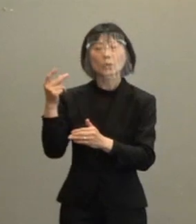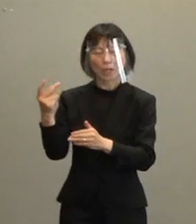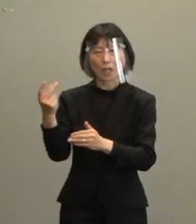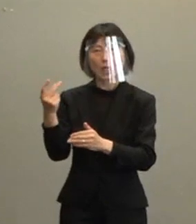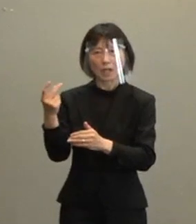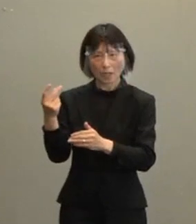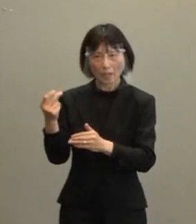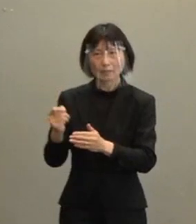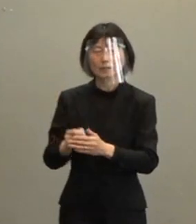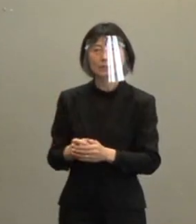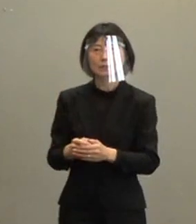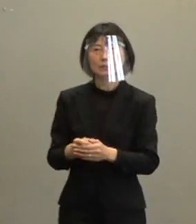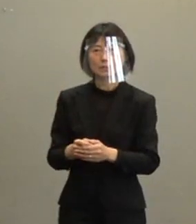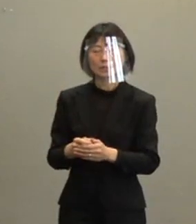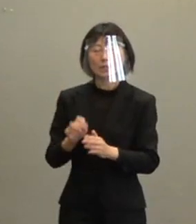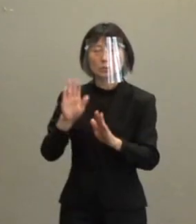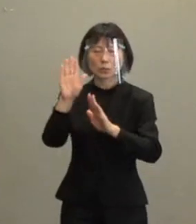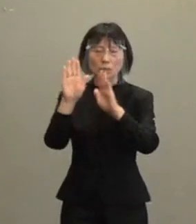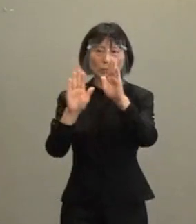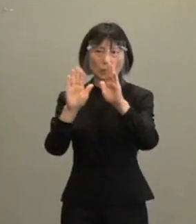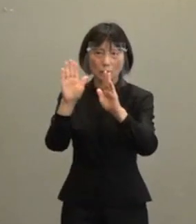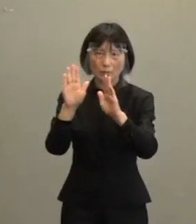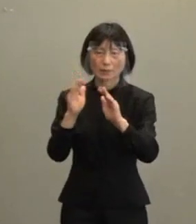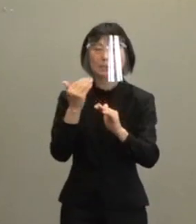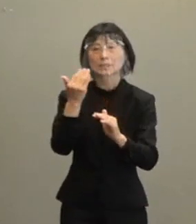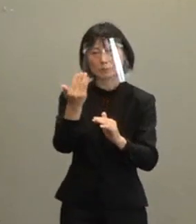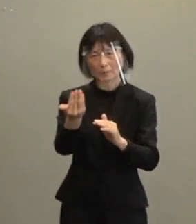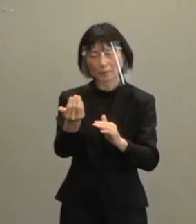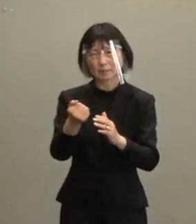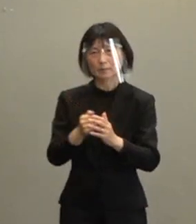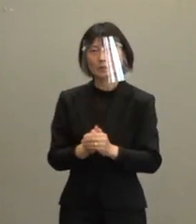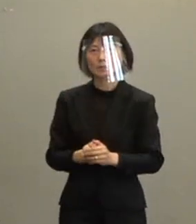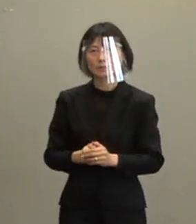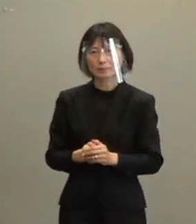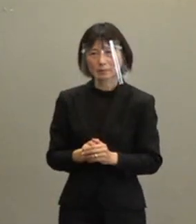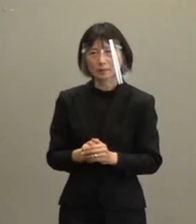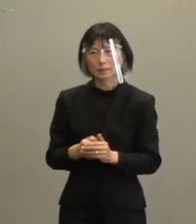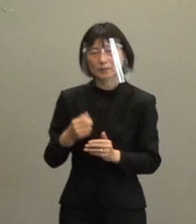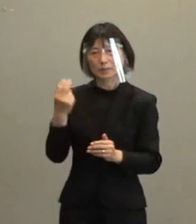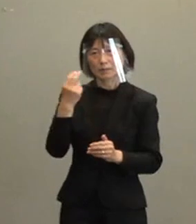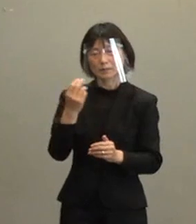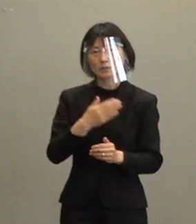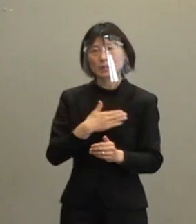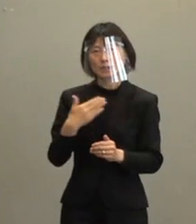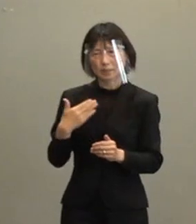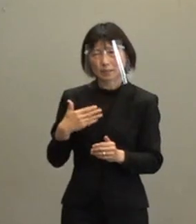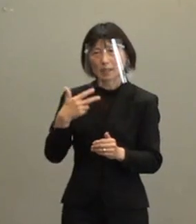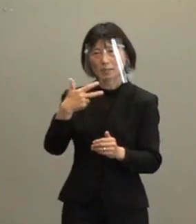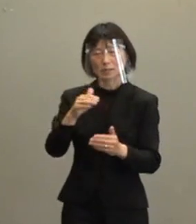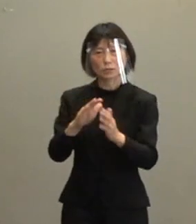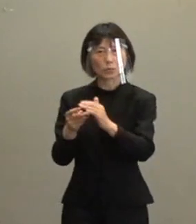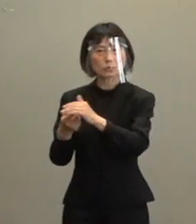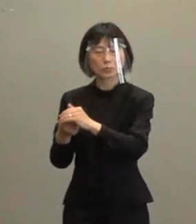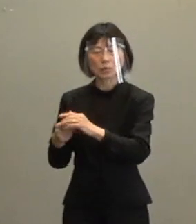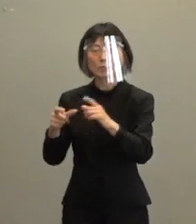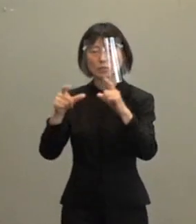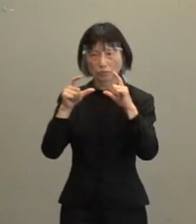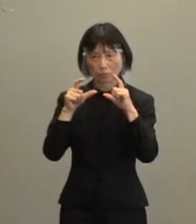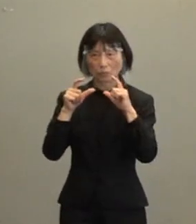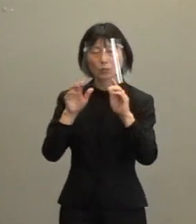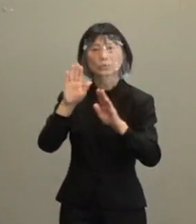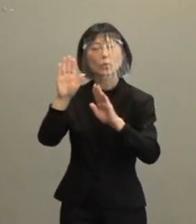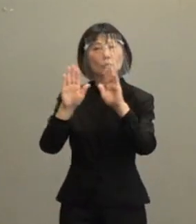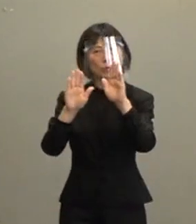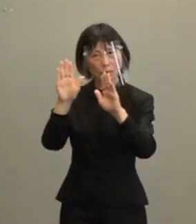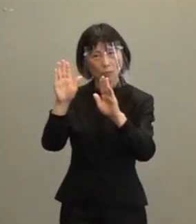所、認定子ども園の状況について伺ったものです。実調査で確認できました各市町村 の、 そのマスクの着用状況、